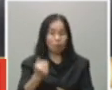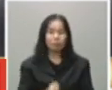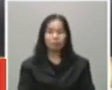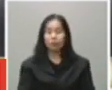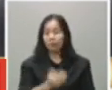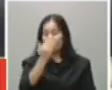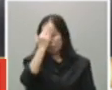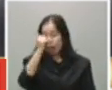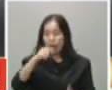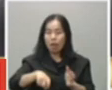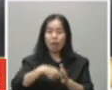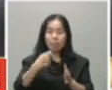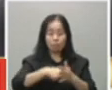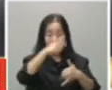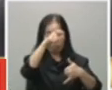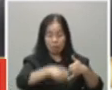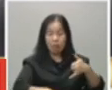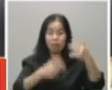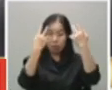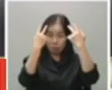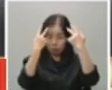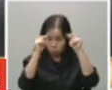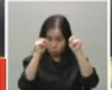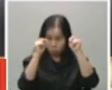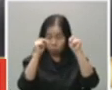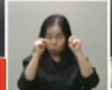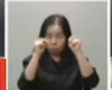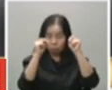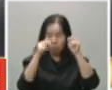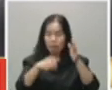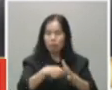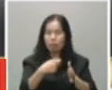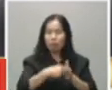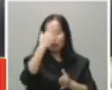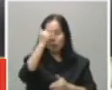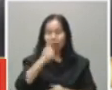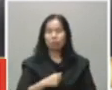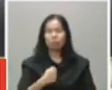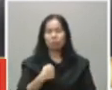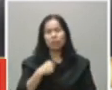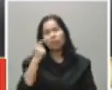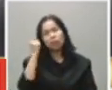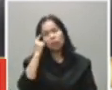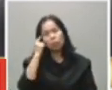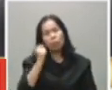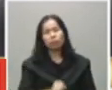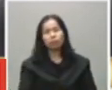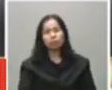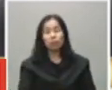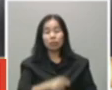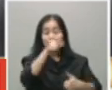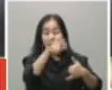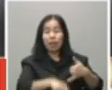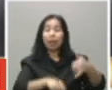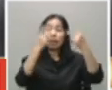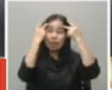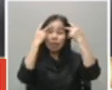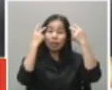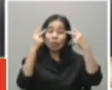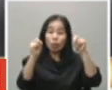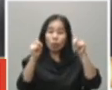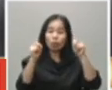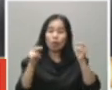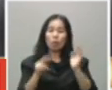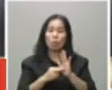ประยุทธ์จันทร์โอชาเนี่ยนะครับผมเชื่อว่าท่านเป็นนายกรัฐมนตรีที่ยูนิคแปลเป็นไท